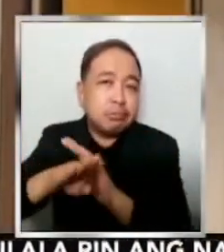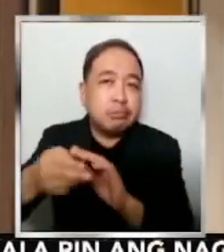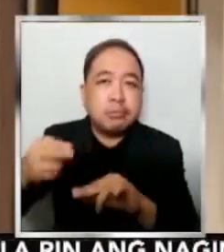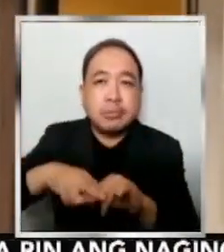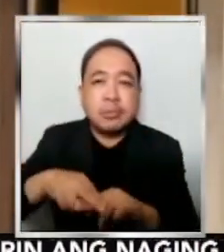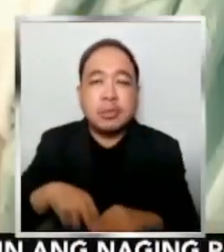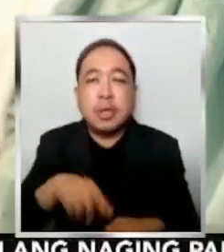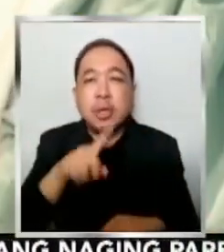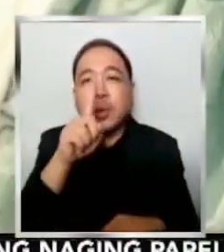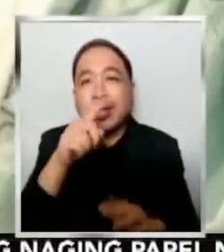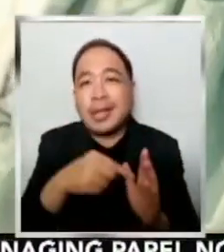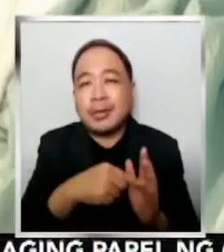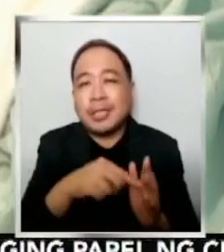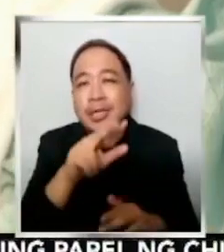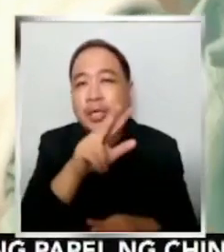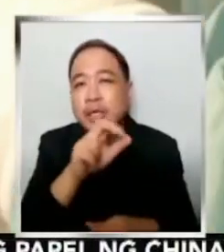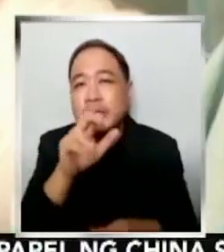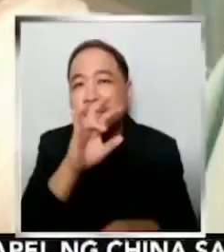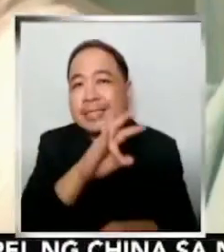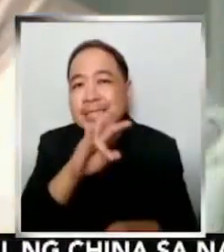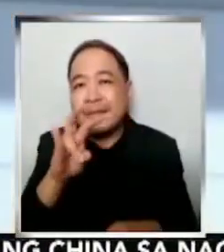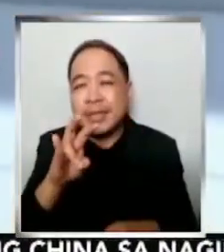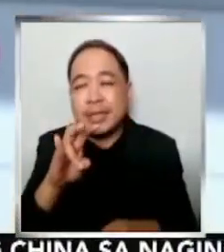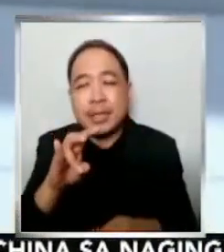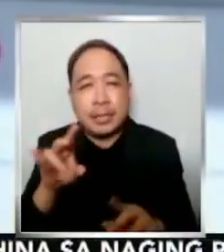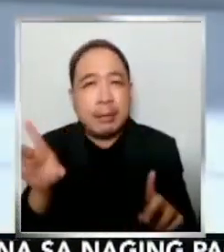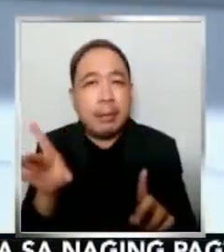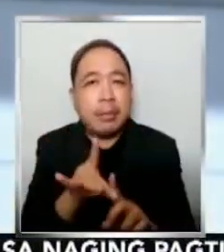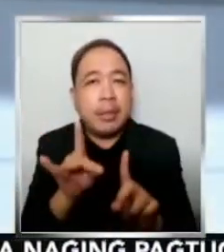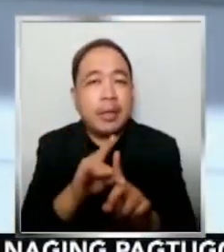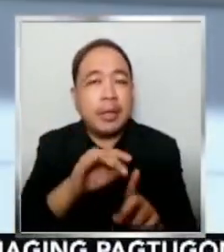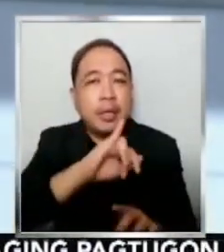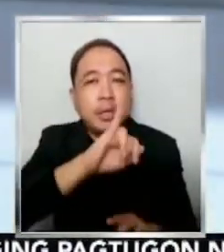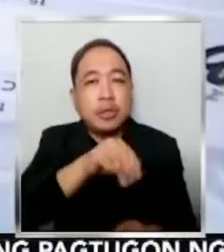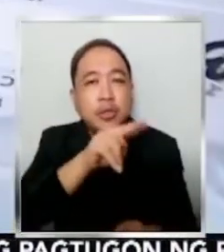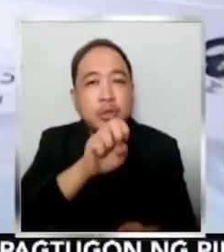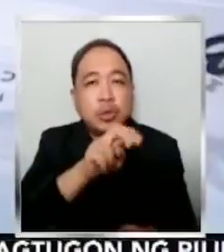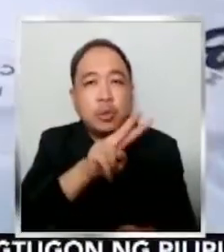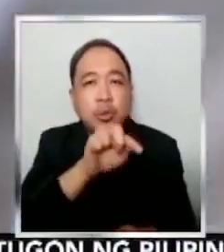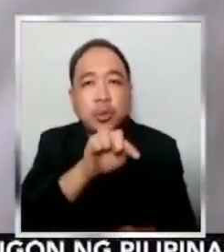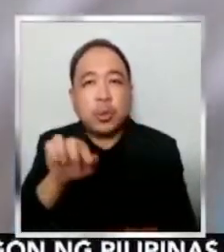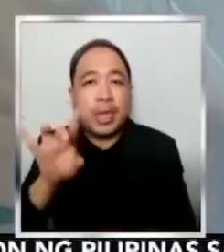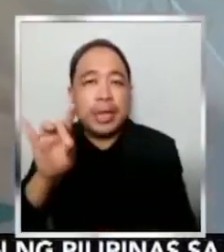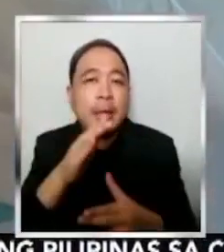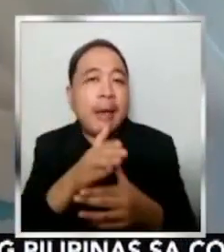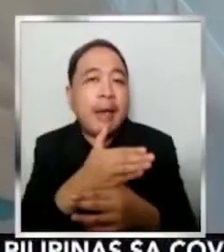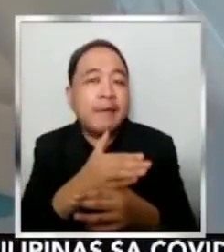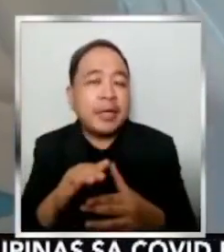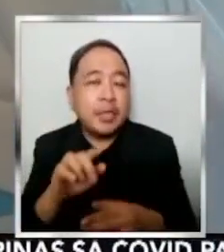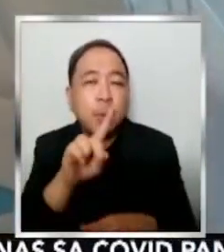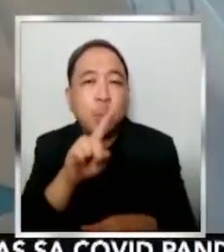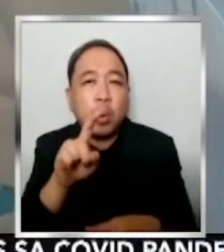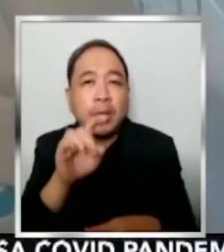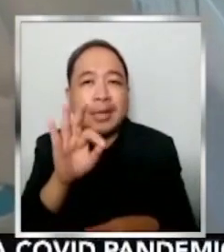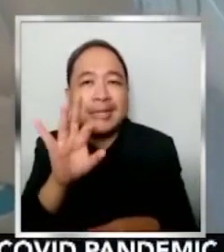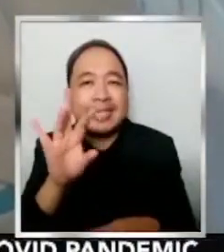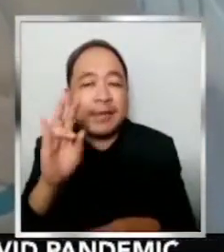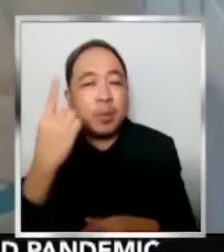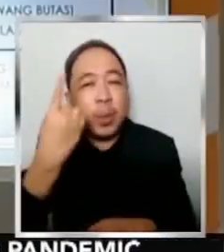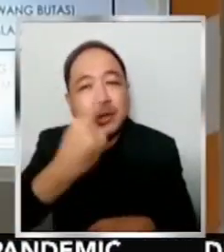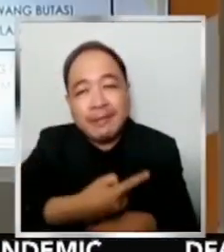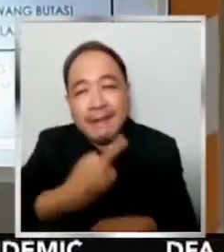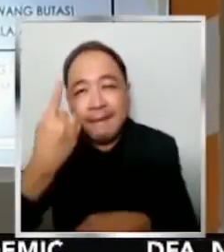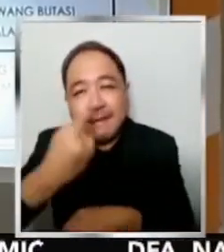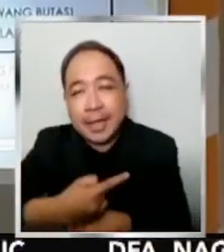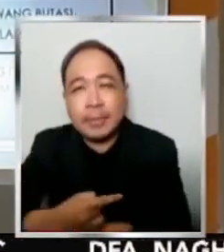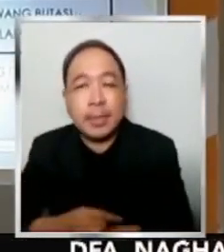1,377 ang naitalang bagong kaso mula June 2 to 8. May average na 197 kada araw, 9% na mas mataas kesa nakaraang